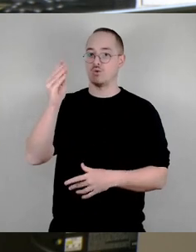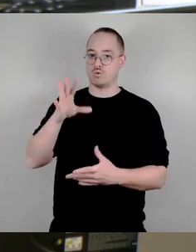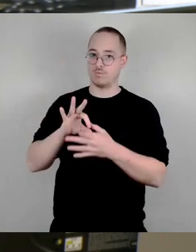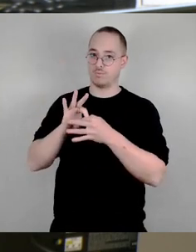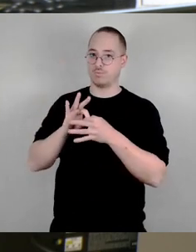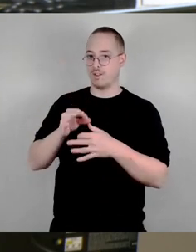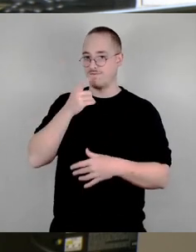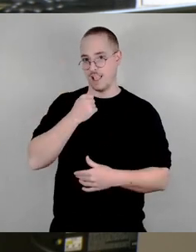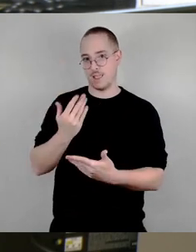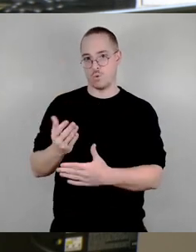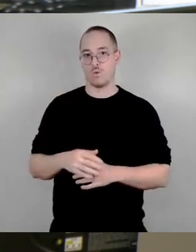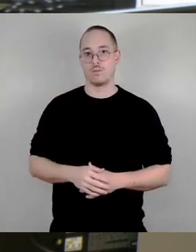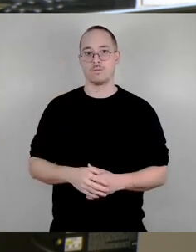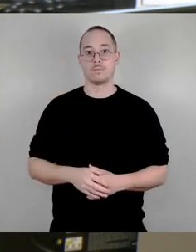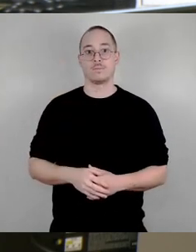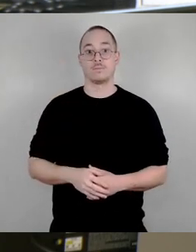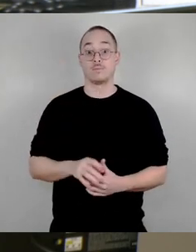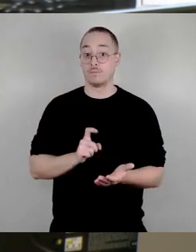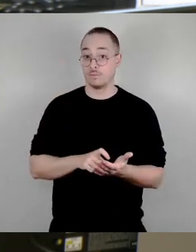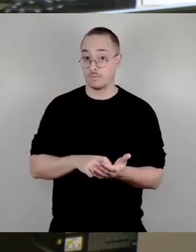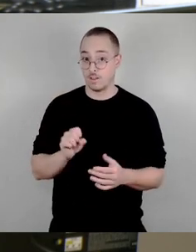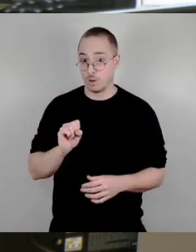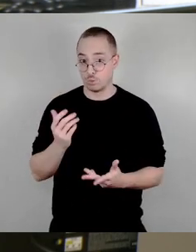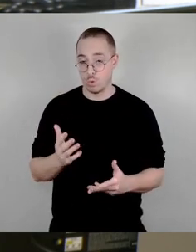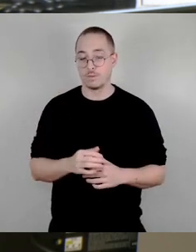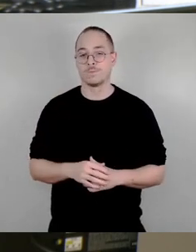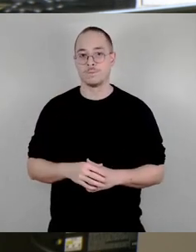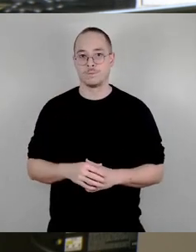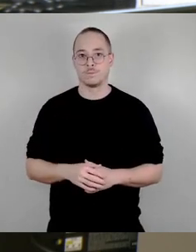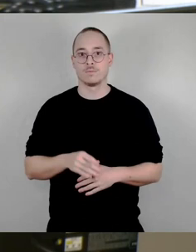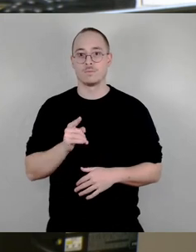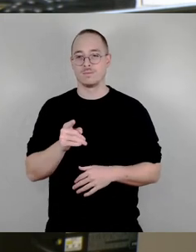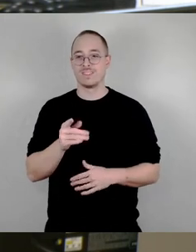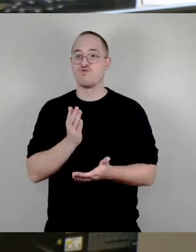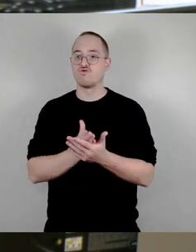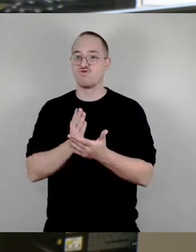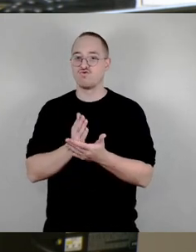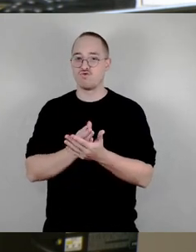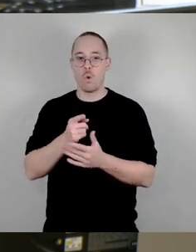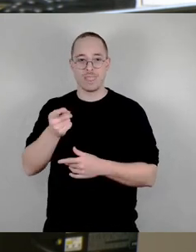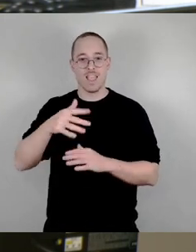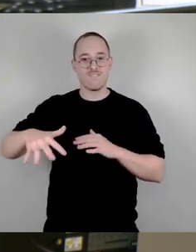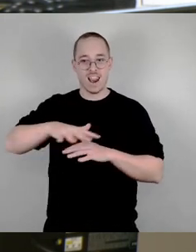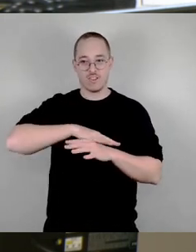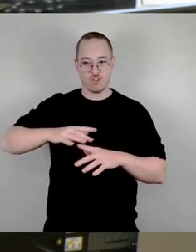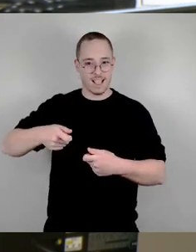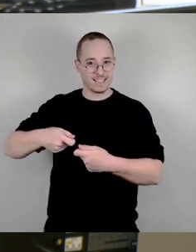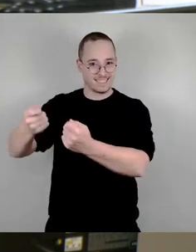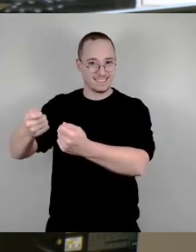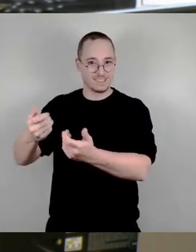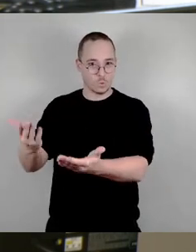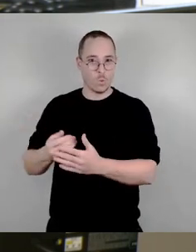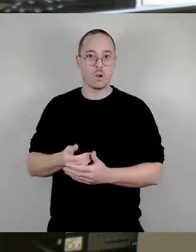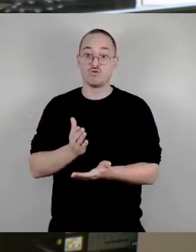wir haben bereits eine Vergabe, wo auf der besagten Fläche demnächst etwas gebaut wird, was auch Bestandteil ist, was auch diskutiert wurde